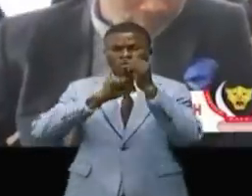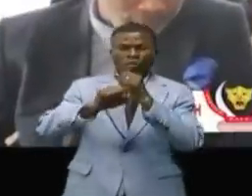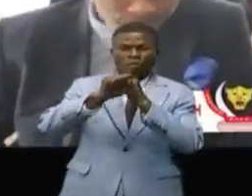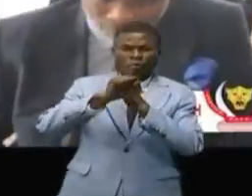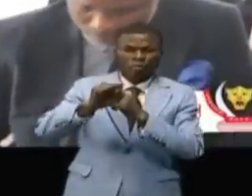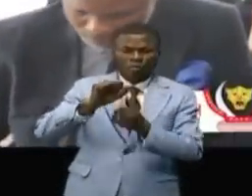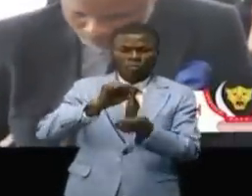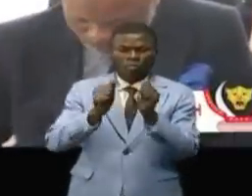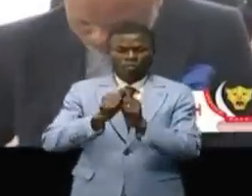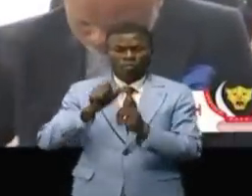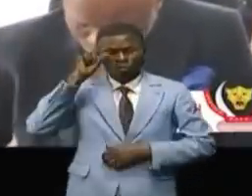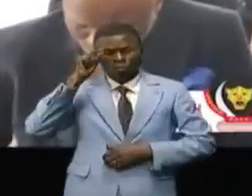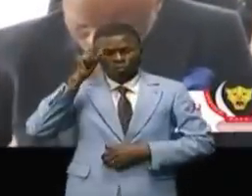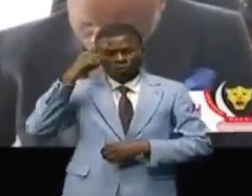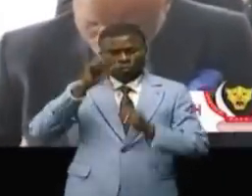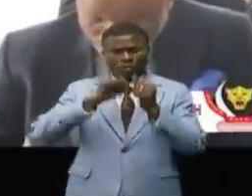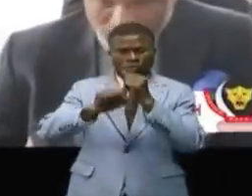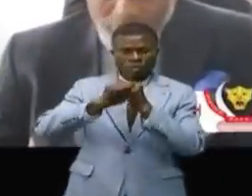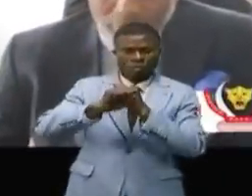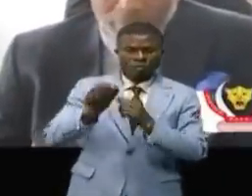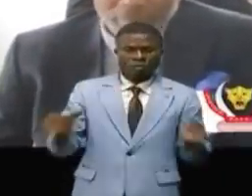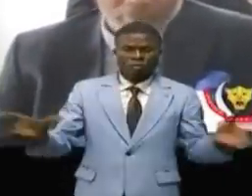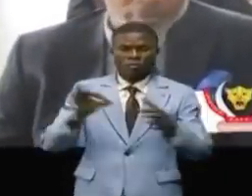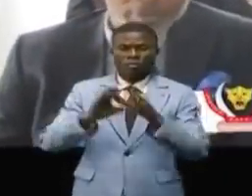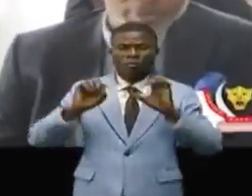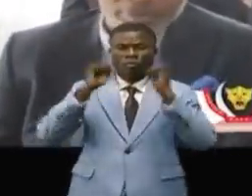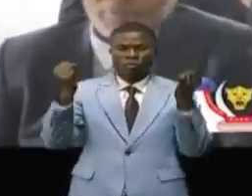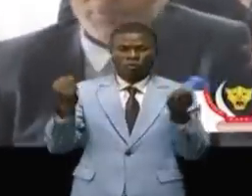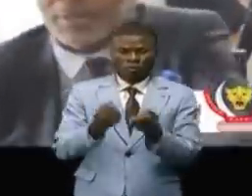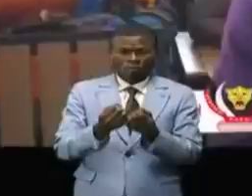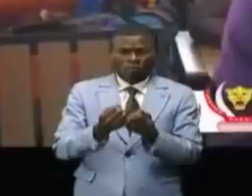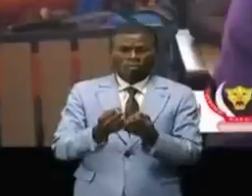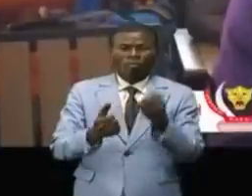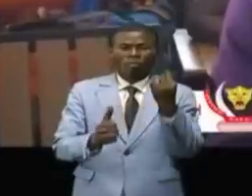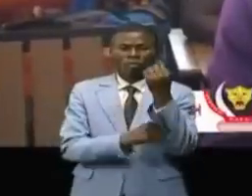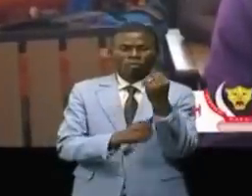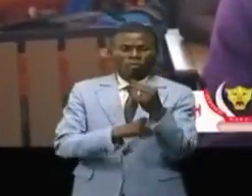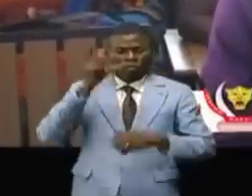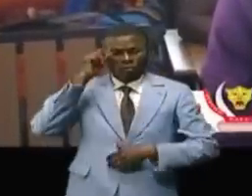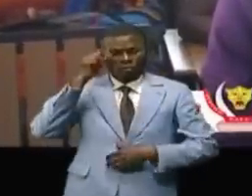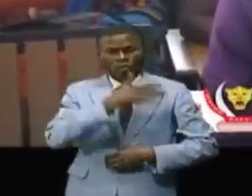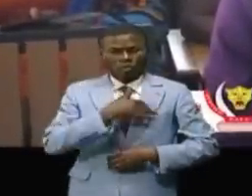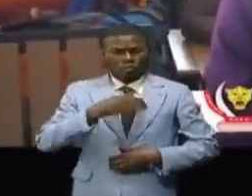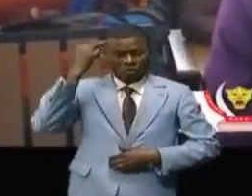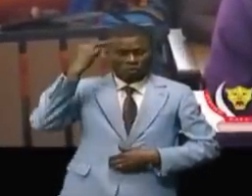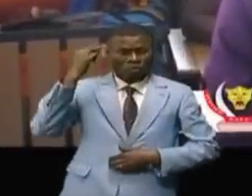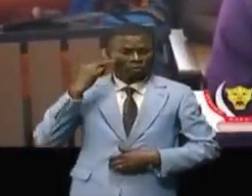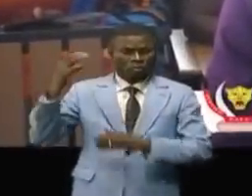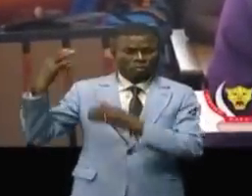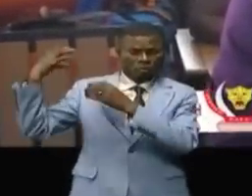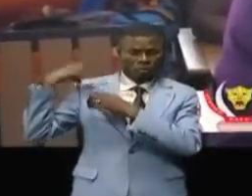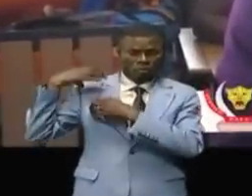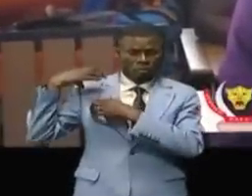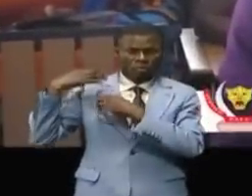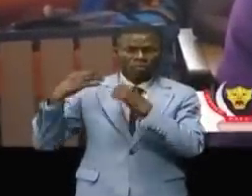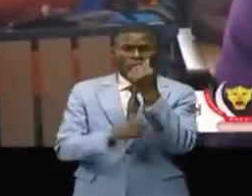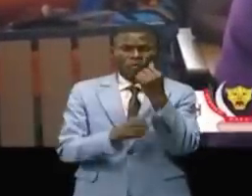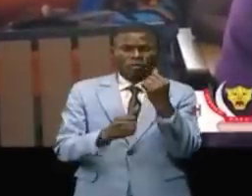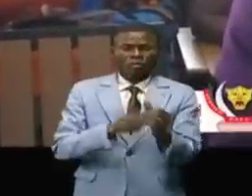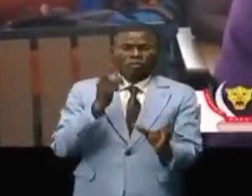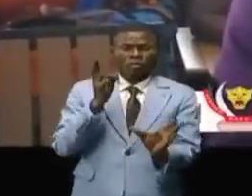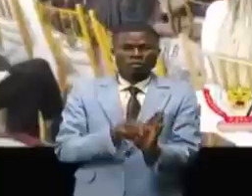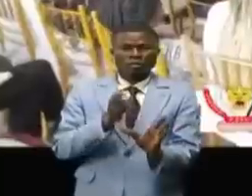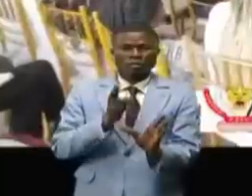l'albinisme pour la promotion et l'inclusion sociale de ces vulnérables au nom de la ministre délégué on cherche des personnes vivant avec